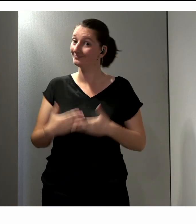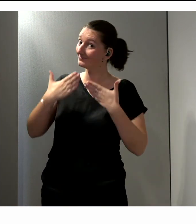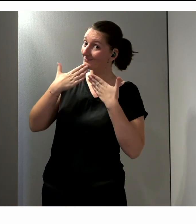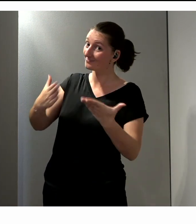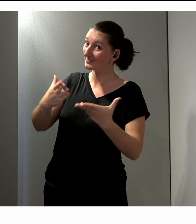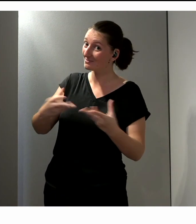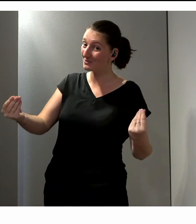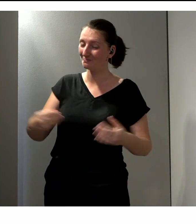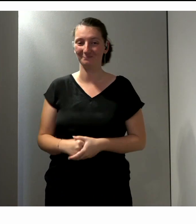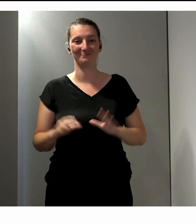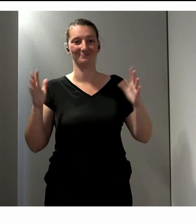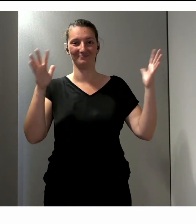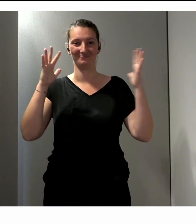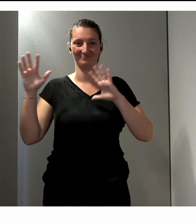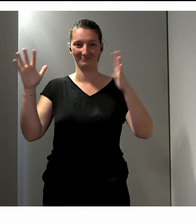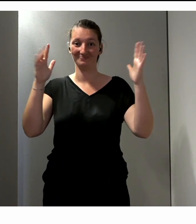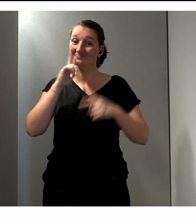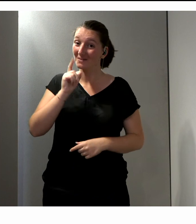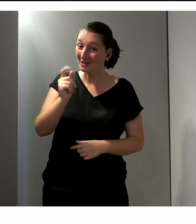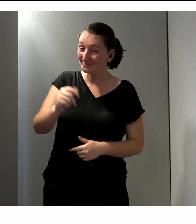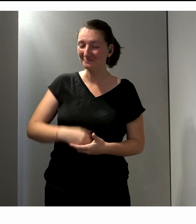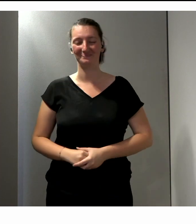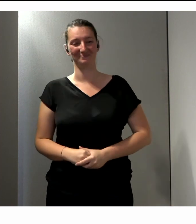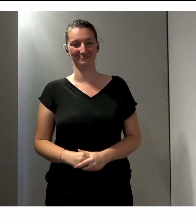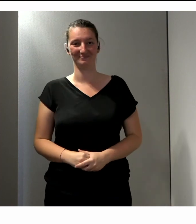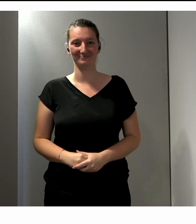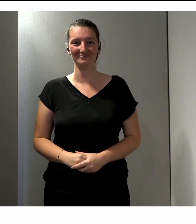Merci beaucoup. À très bientôt. Merci à vous.